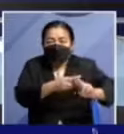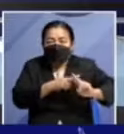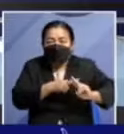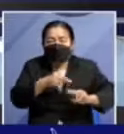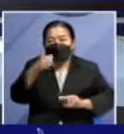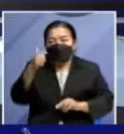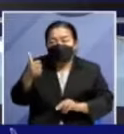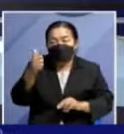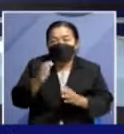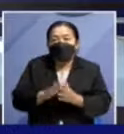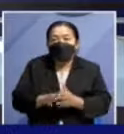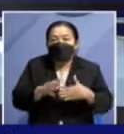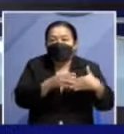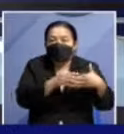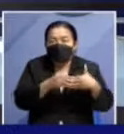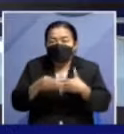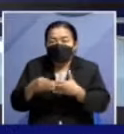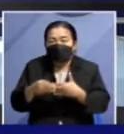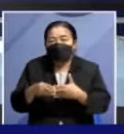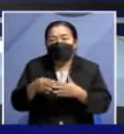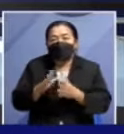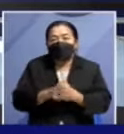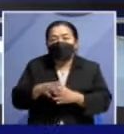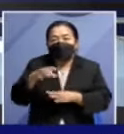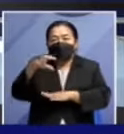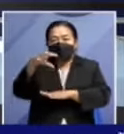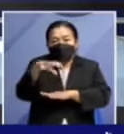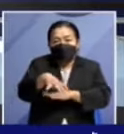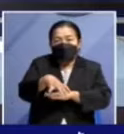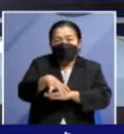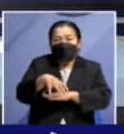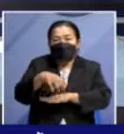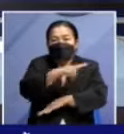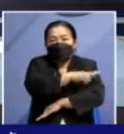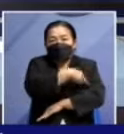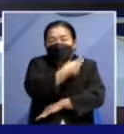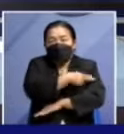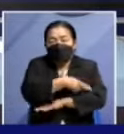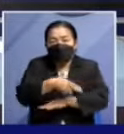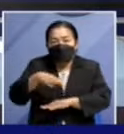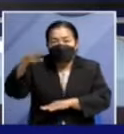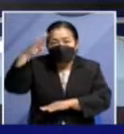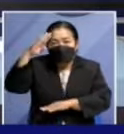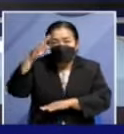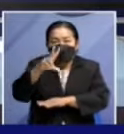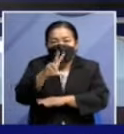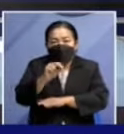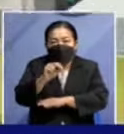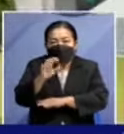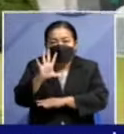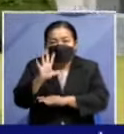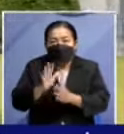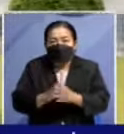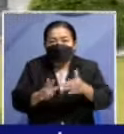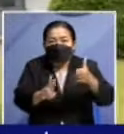จังหวัดอุตรดิตถ์ครับทางด้านมณฑลทหารบกที่35ก็มีการเร่งปรับปรุงโรงพยาบาลสนามเช่นเดียวกันในการรองรับผู้ป่วยที่เพิ่มขึ้นในขณะนี้